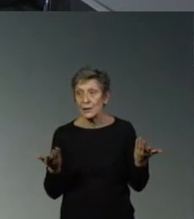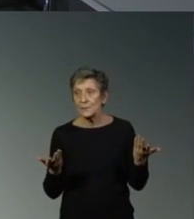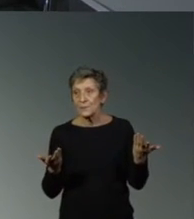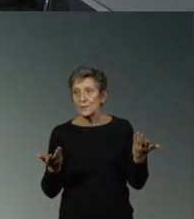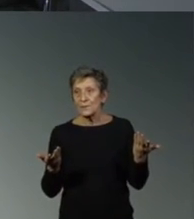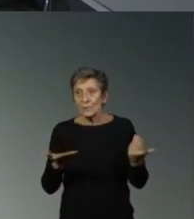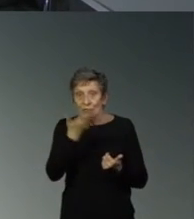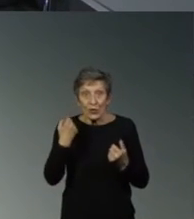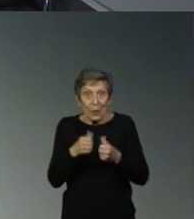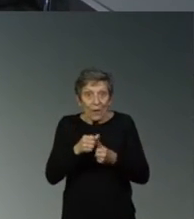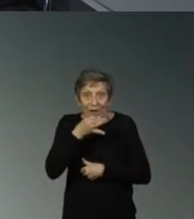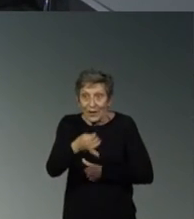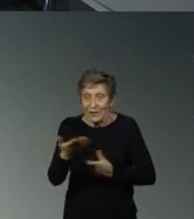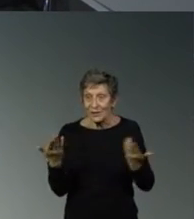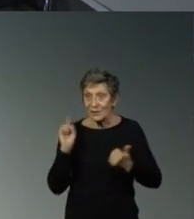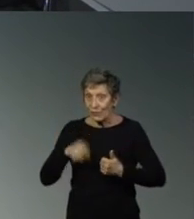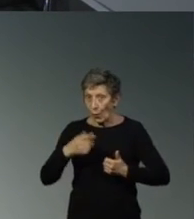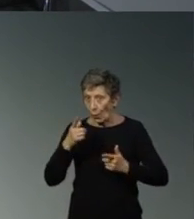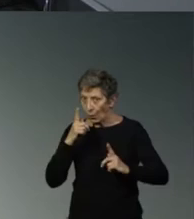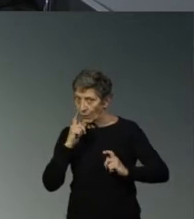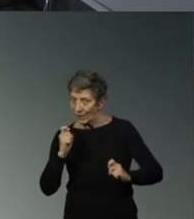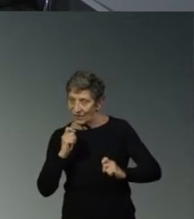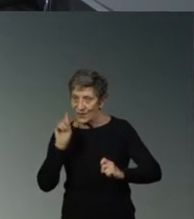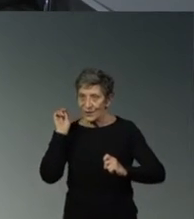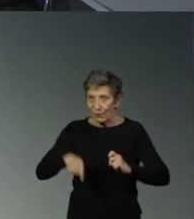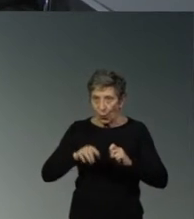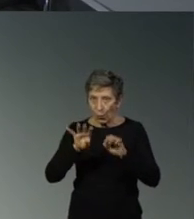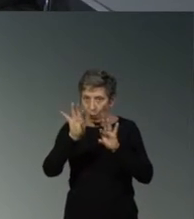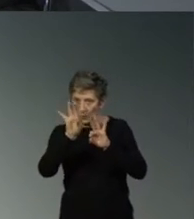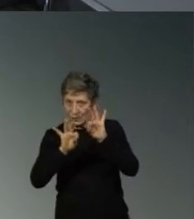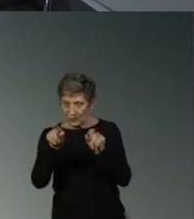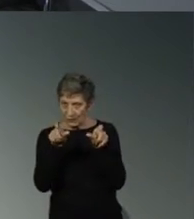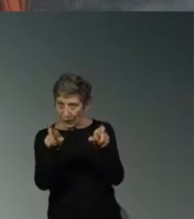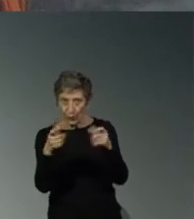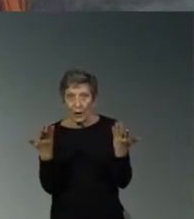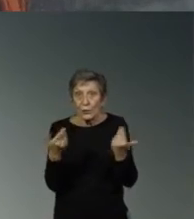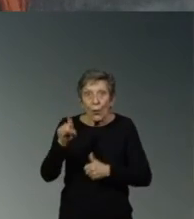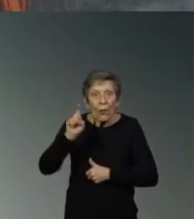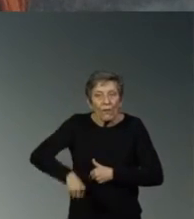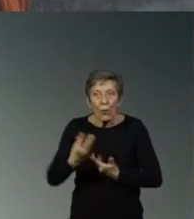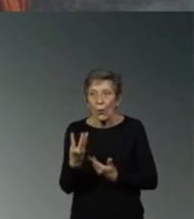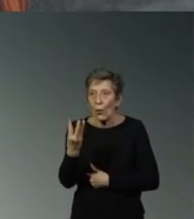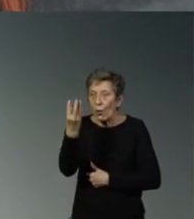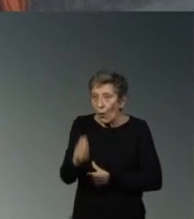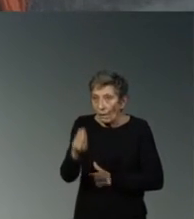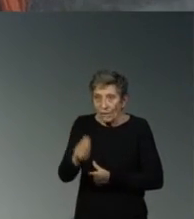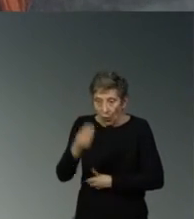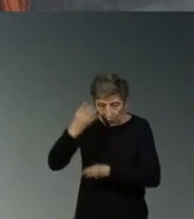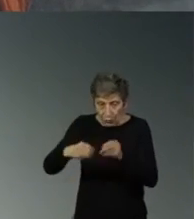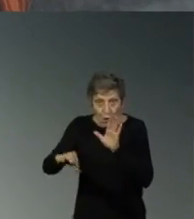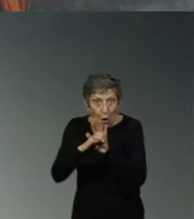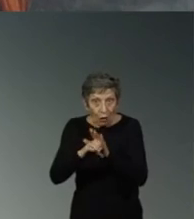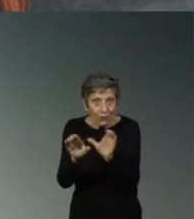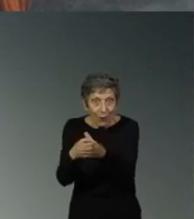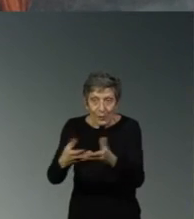Je ne sais pas quoi dire. Il faut se méfier, il faut des instruments de régulation, il faut former les enfants au code. Enfin, il faut